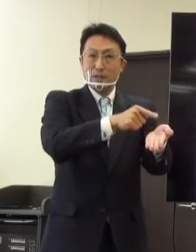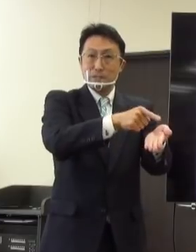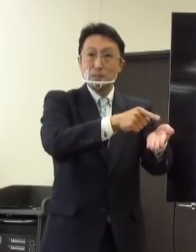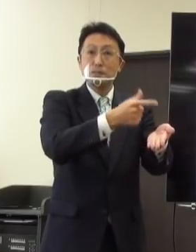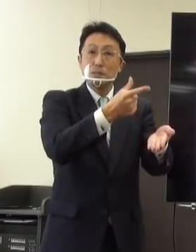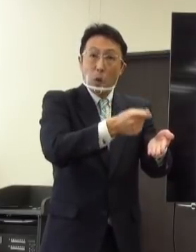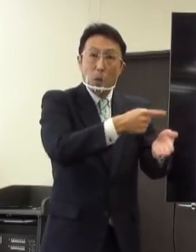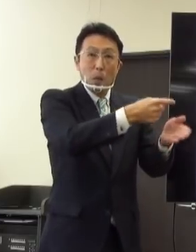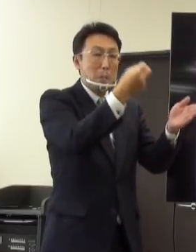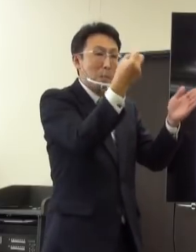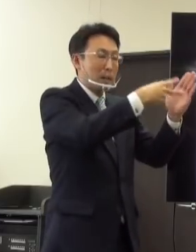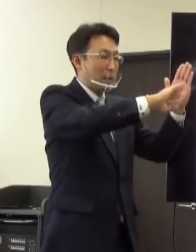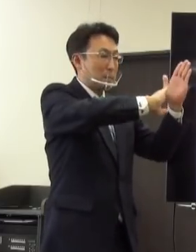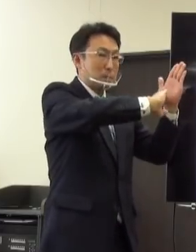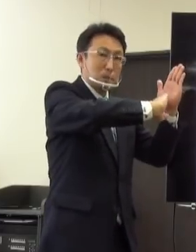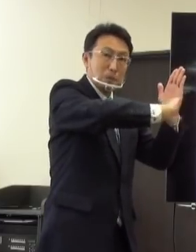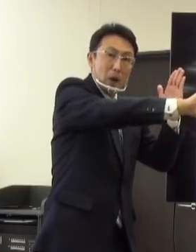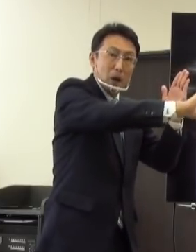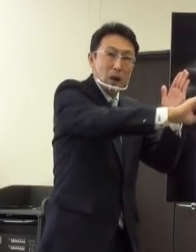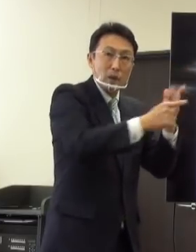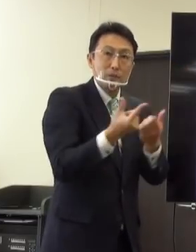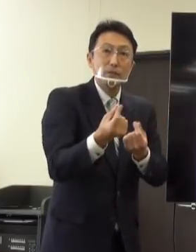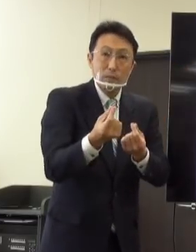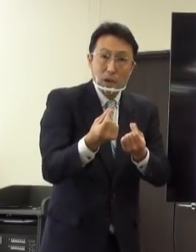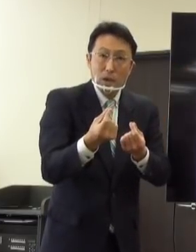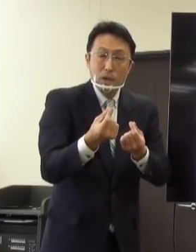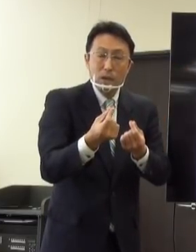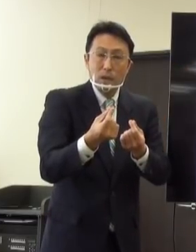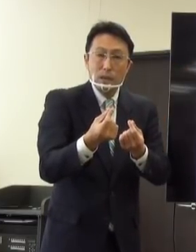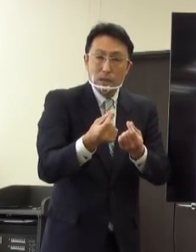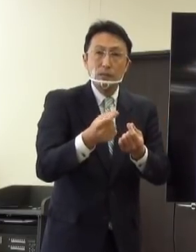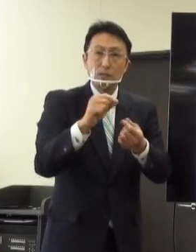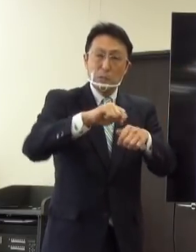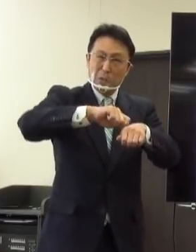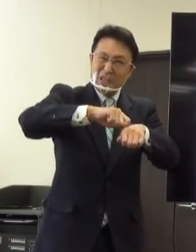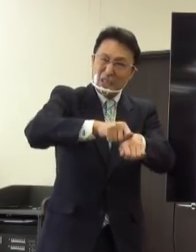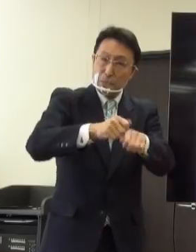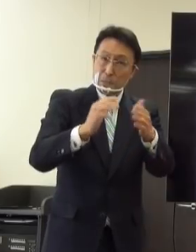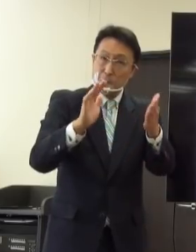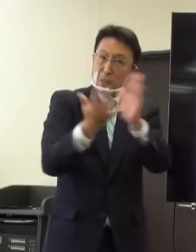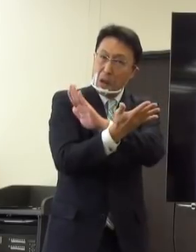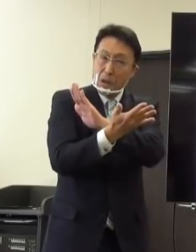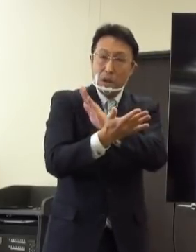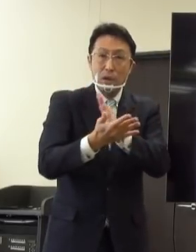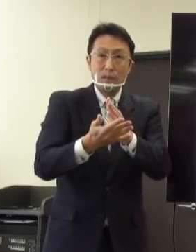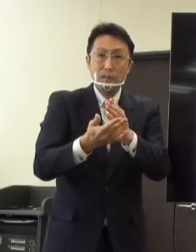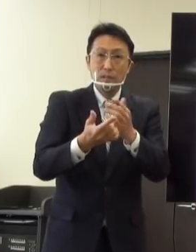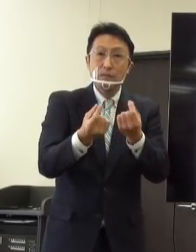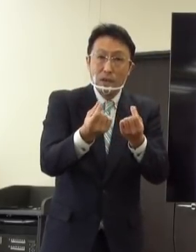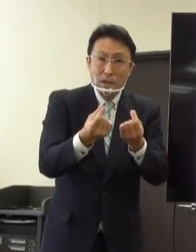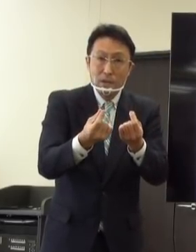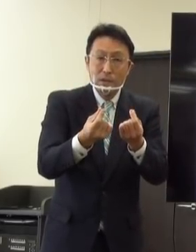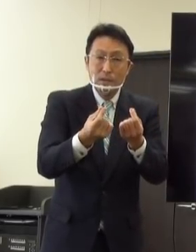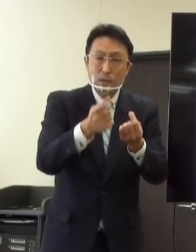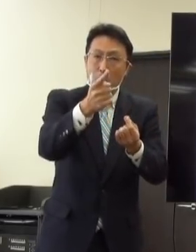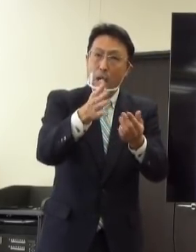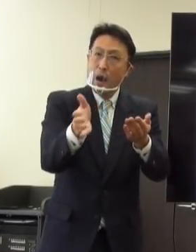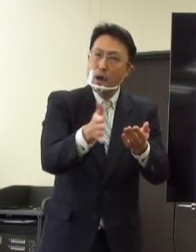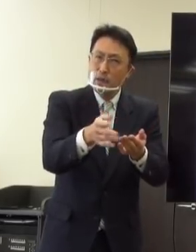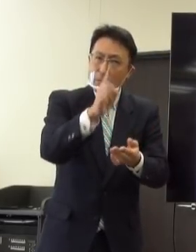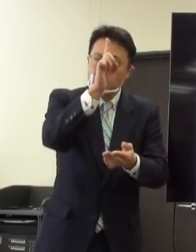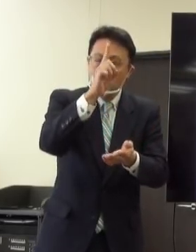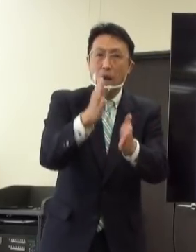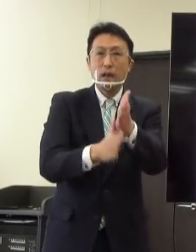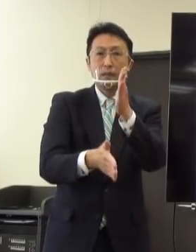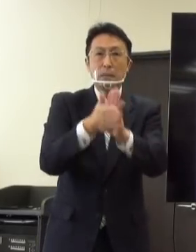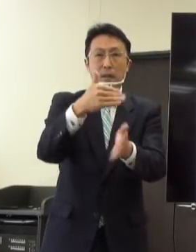れは厳しくなるというような状況ということになるんでしょうか。その対応ってどういうふうに、この整備病院がなくなった受け入れなくなったことについてですね、どういうふうに対